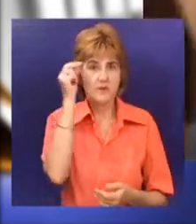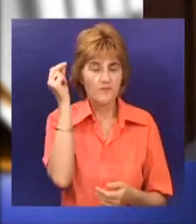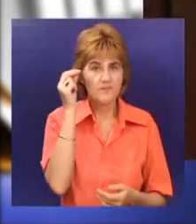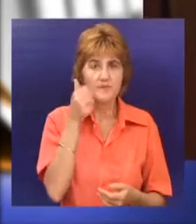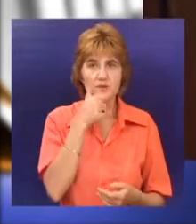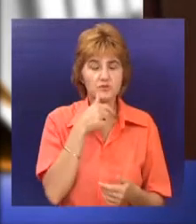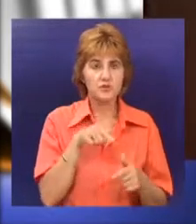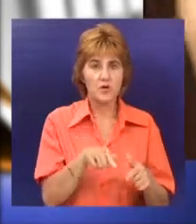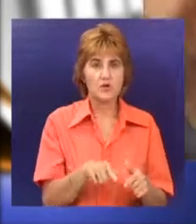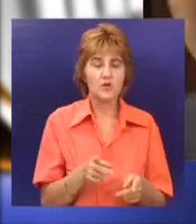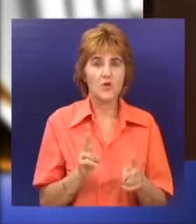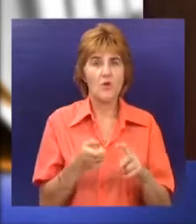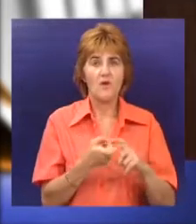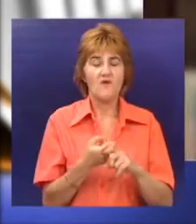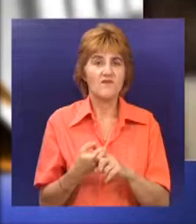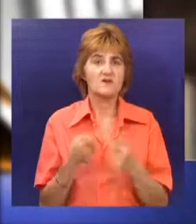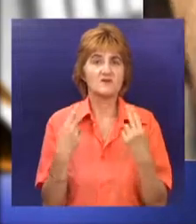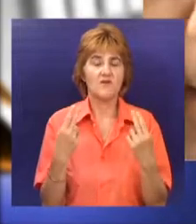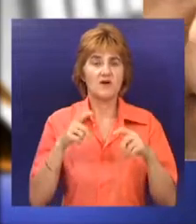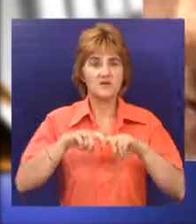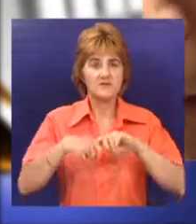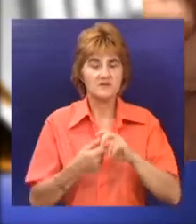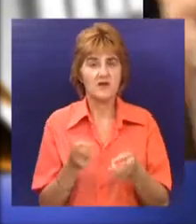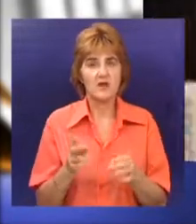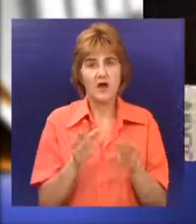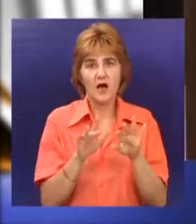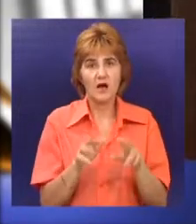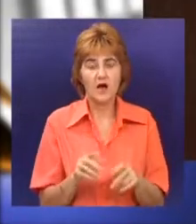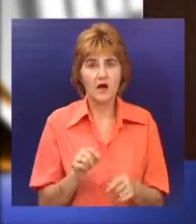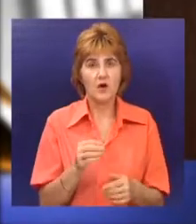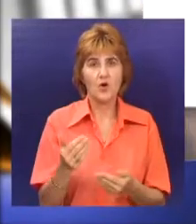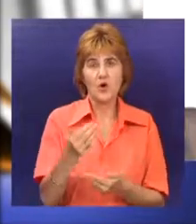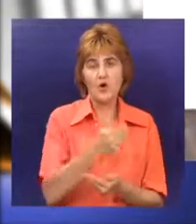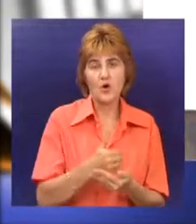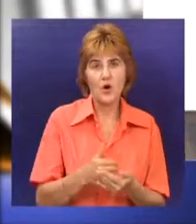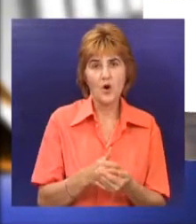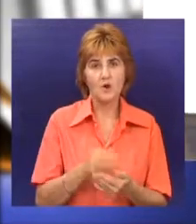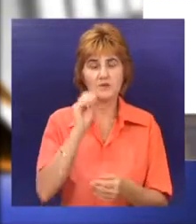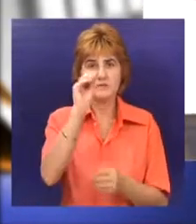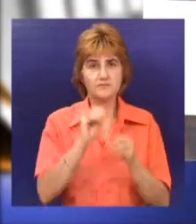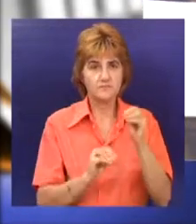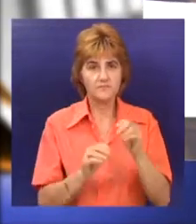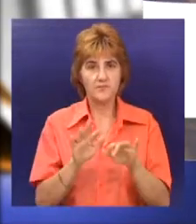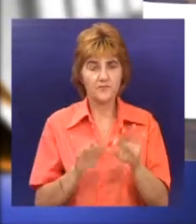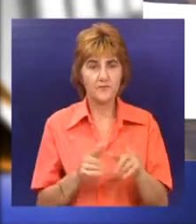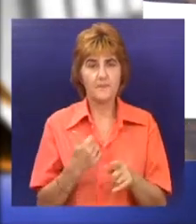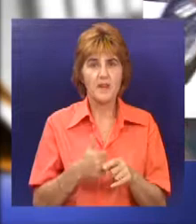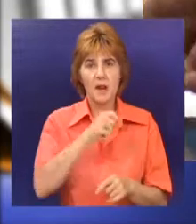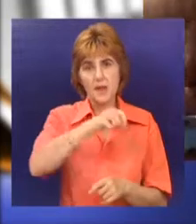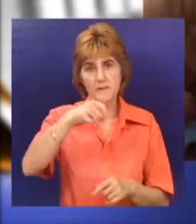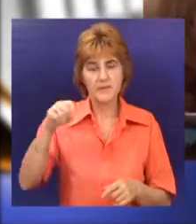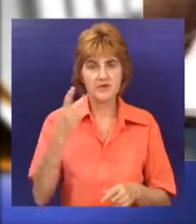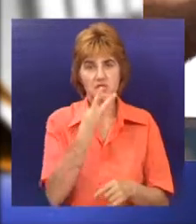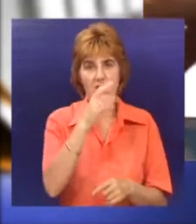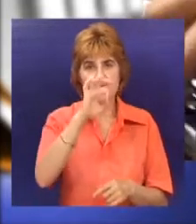sugrađanima u trećem dobu o osnovnim karakteristikama računara, uputiti ih u korišćenje programa kao što su Paint ili Word, interneta